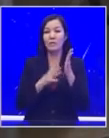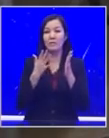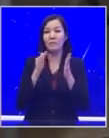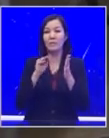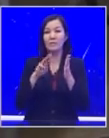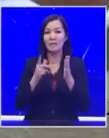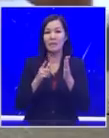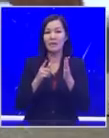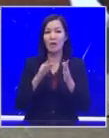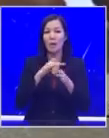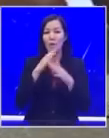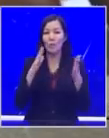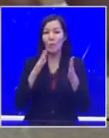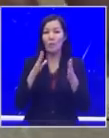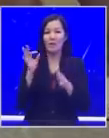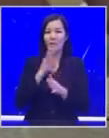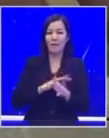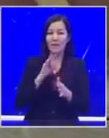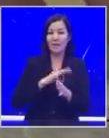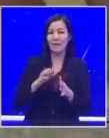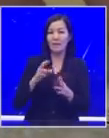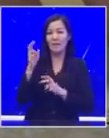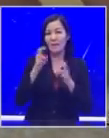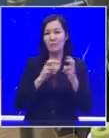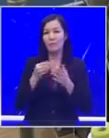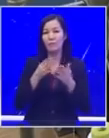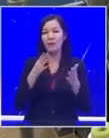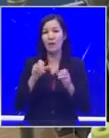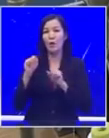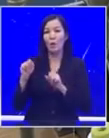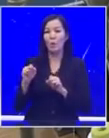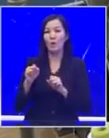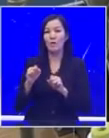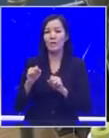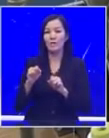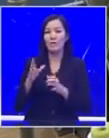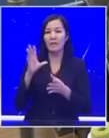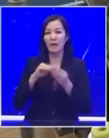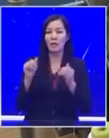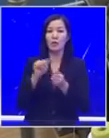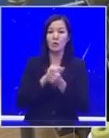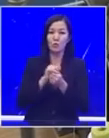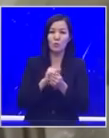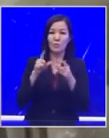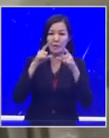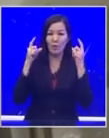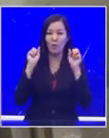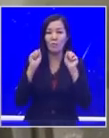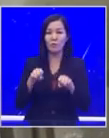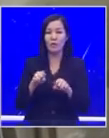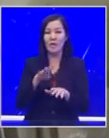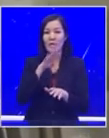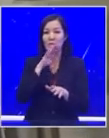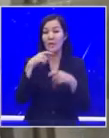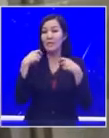теңге. Көбіреттік болған соң кәсіпорын осылай бағалаған. Өйткені қорғаныш құралын тастамай, қайта жуып кие бересіз. Мұндай өнім текелі